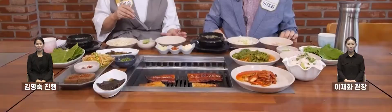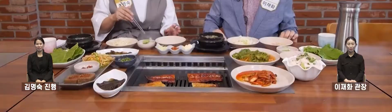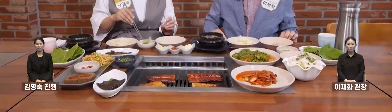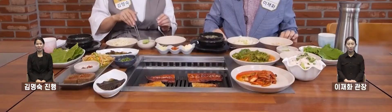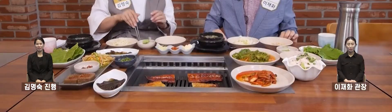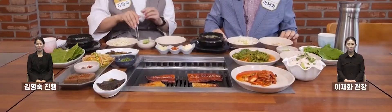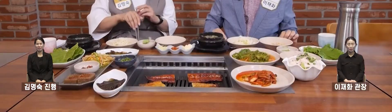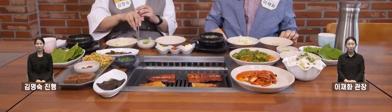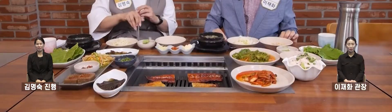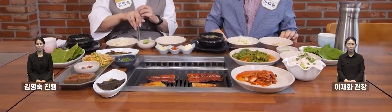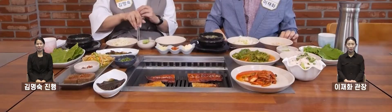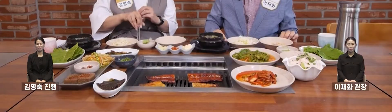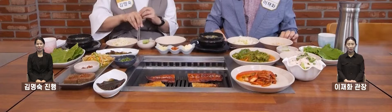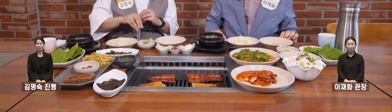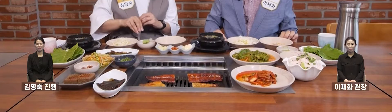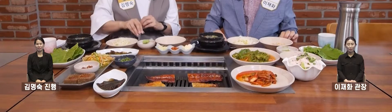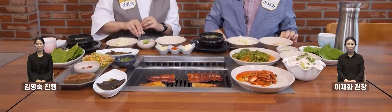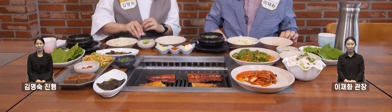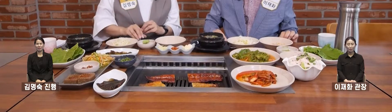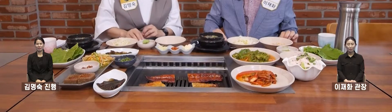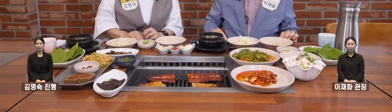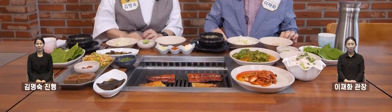아하.